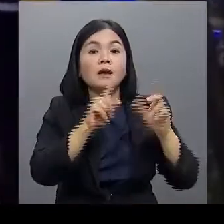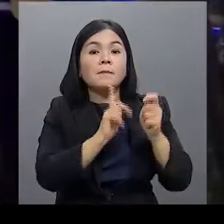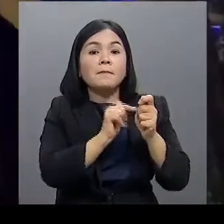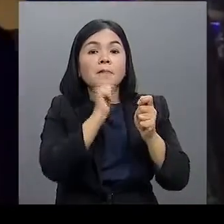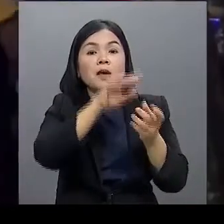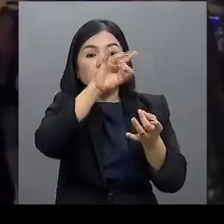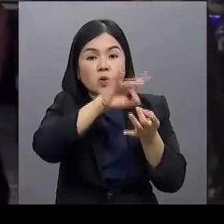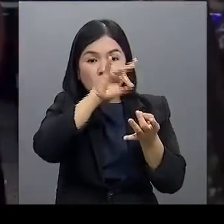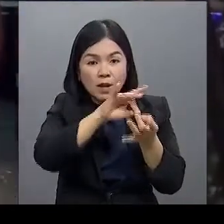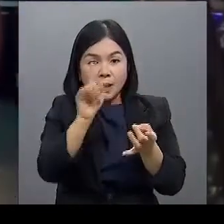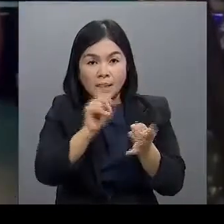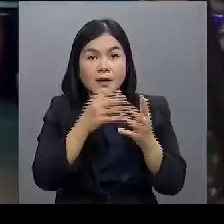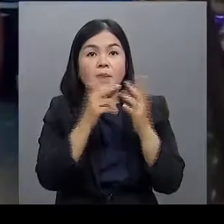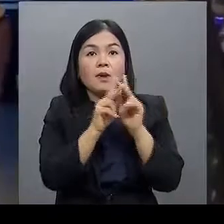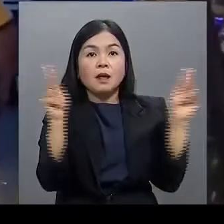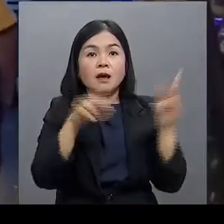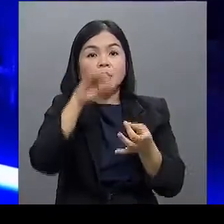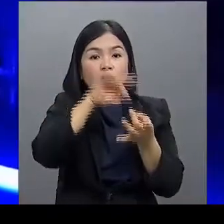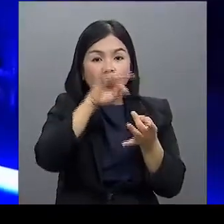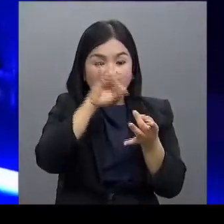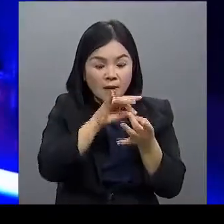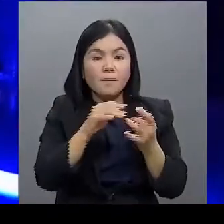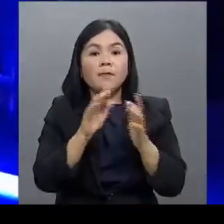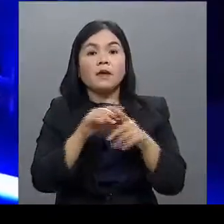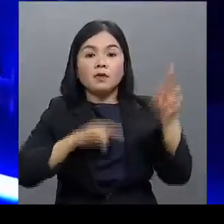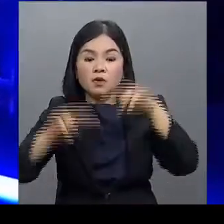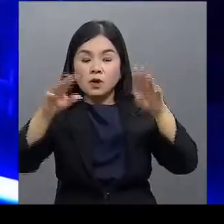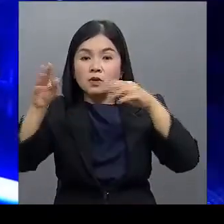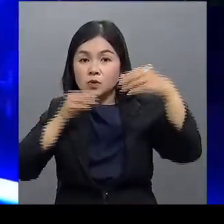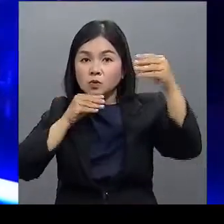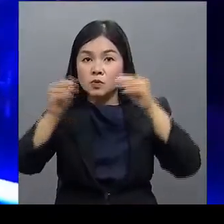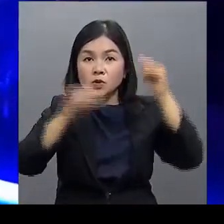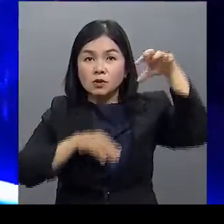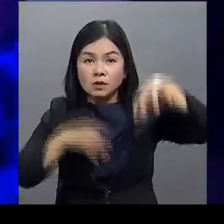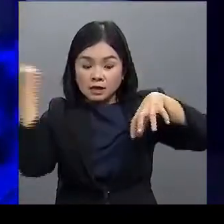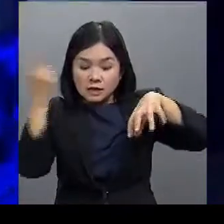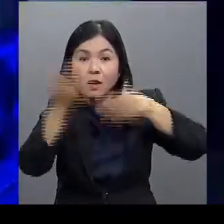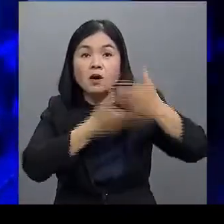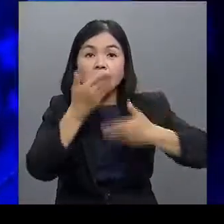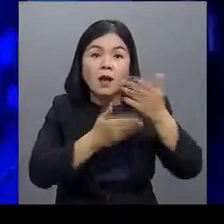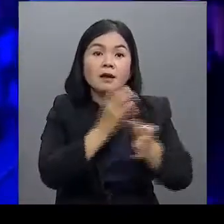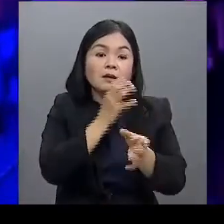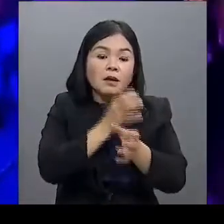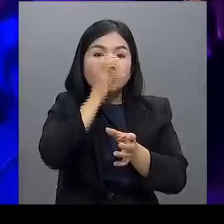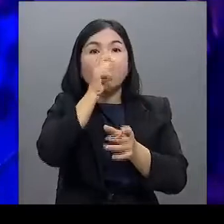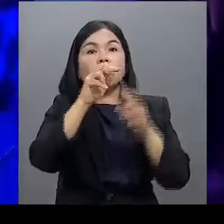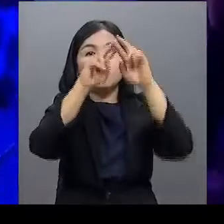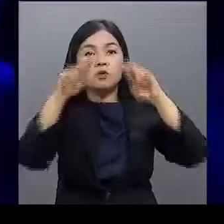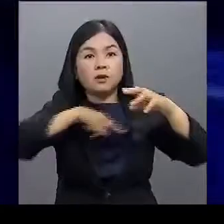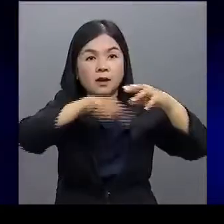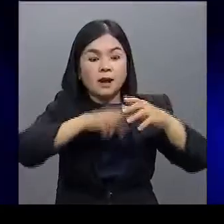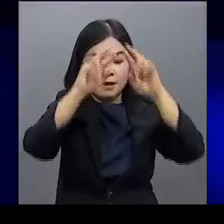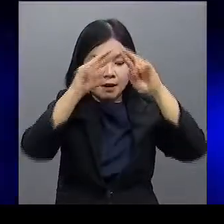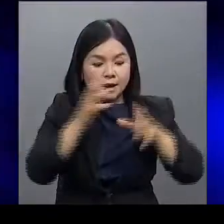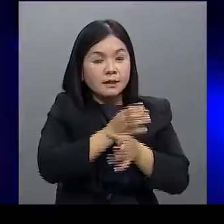คติดต่อจังหวัดสุโขทัยมีมาตรการผ่อนปรนสถานบันเทิงให้ขายเครื่องดื่มแอลกอฮอล์และดื่มภายในร้านได้รวมทั้งอนุญา